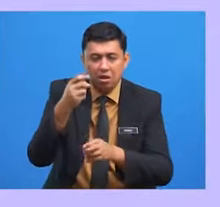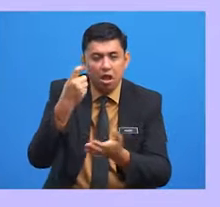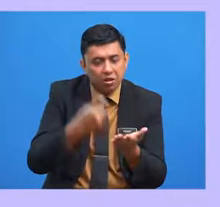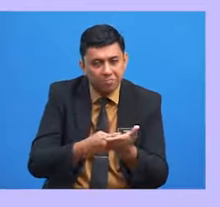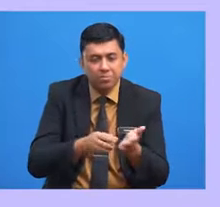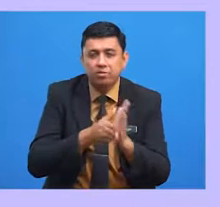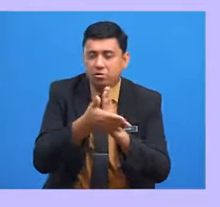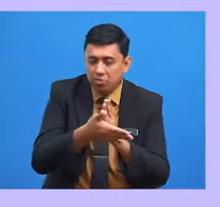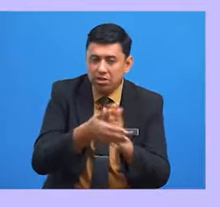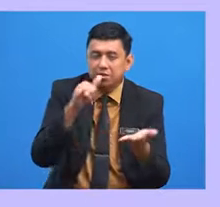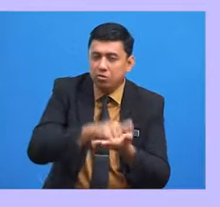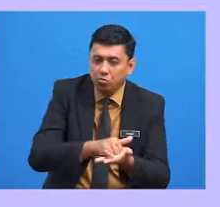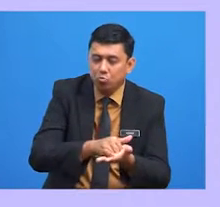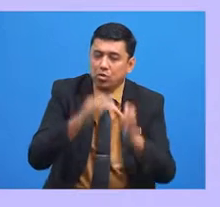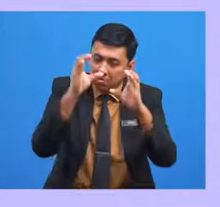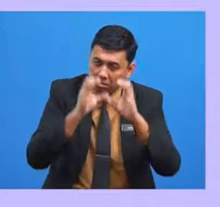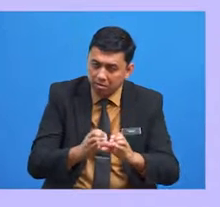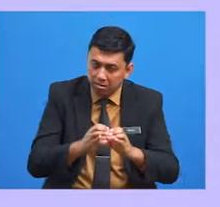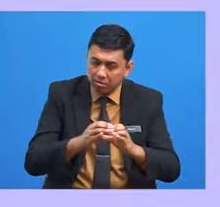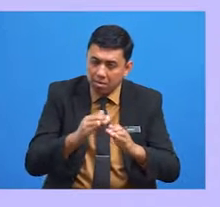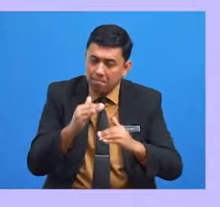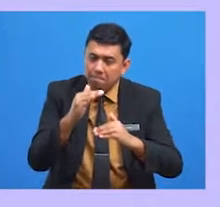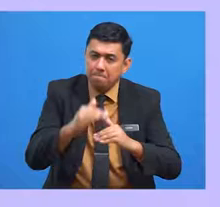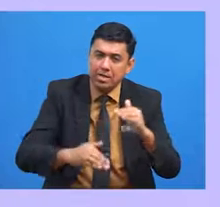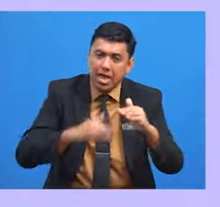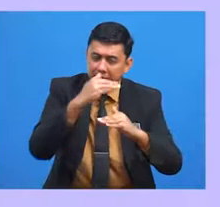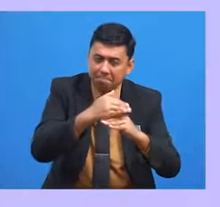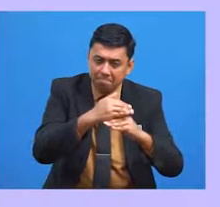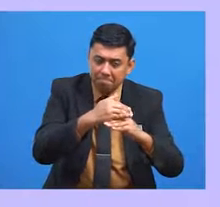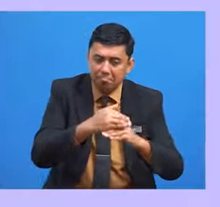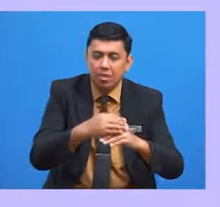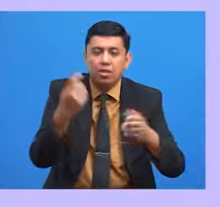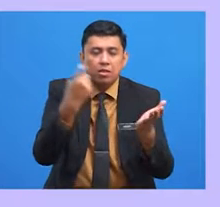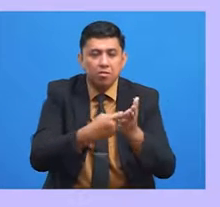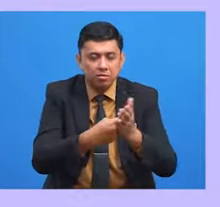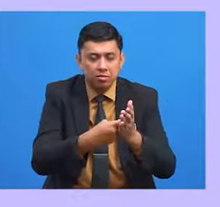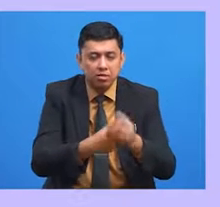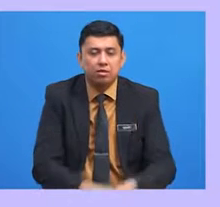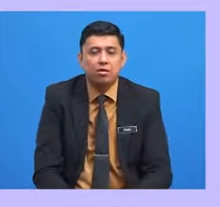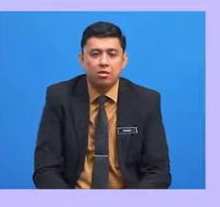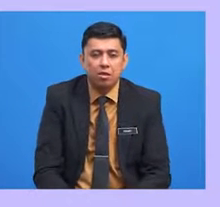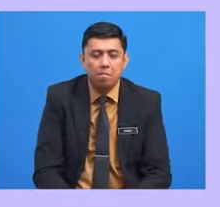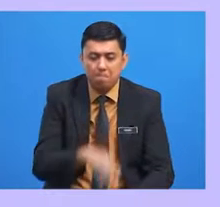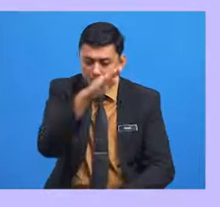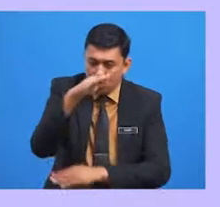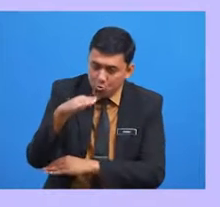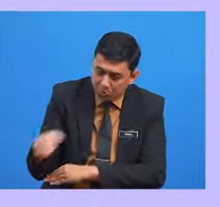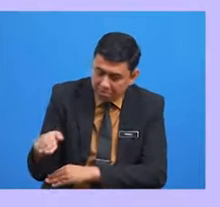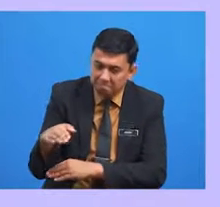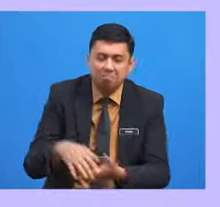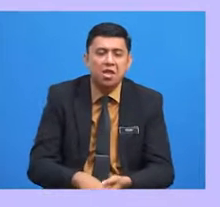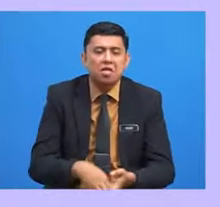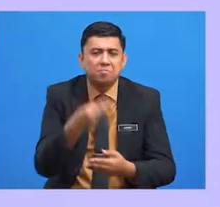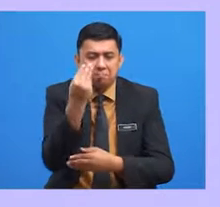itu, strategi pengeluar akan menaikkan harga dan menyebabkan penurunan sedikit permintaan.